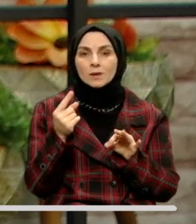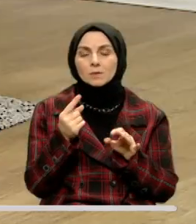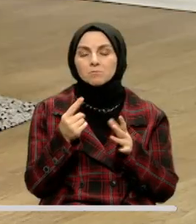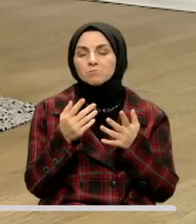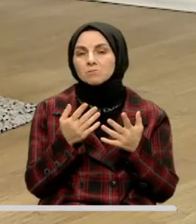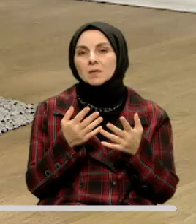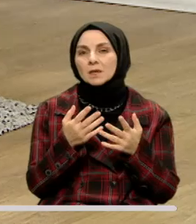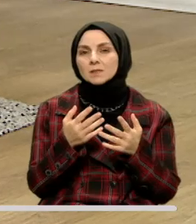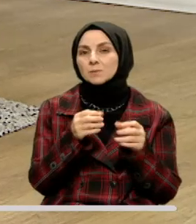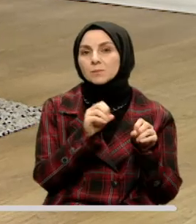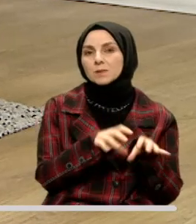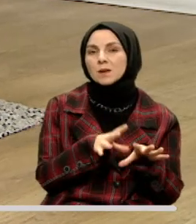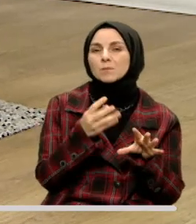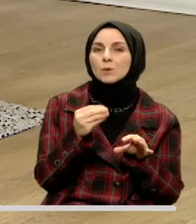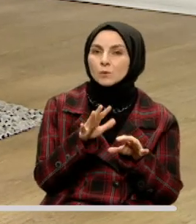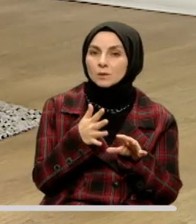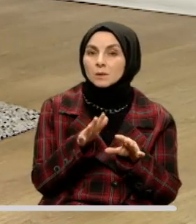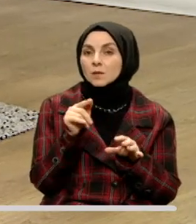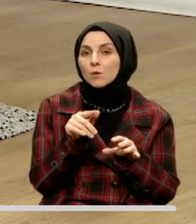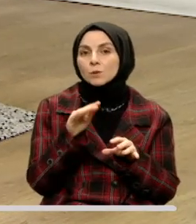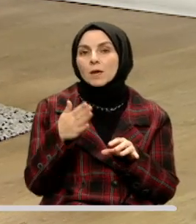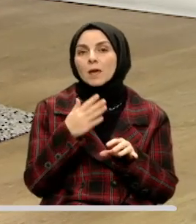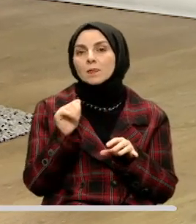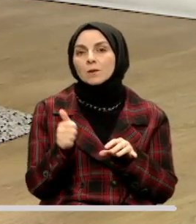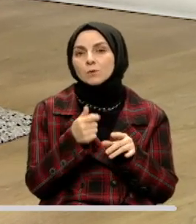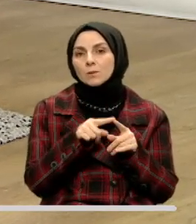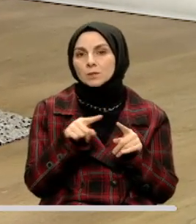edilir ve orada aslında en önemli süreç,